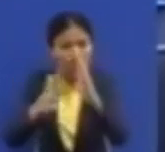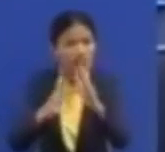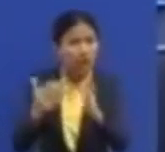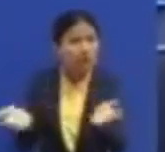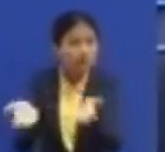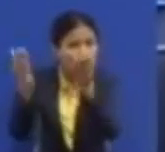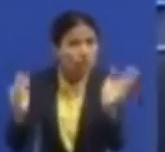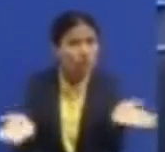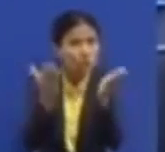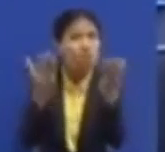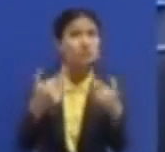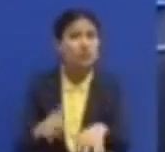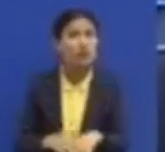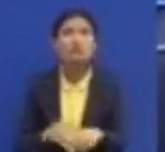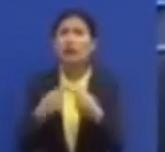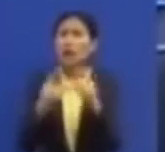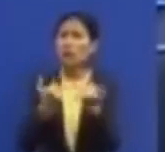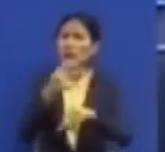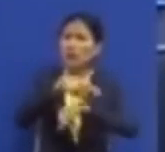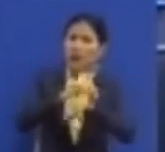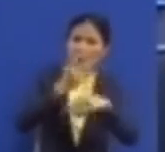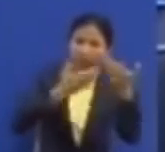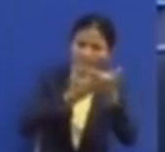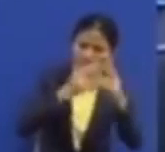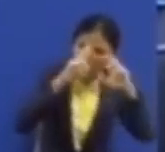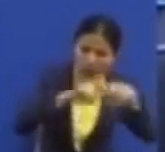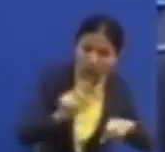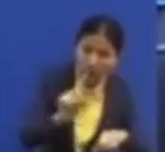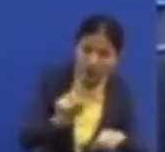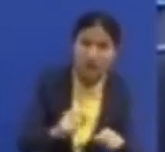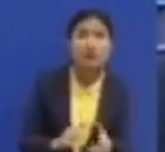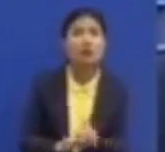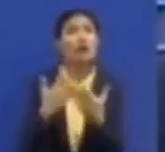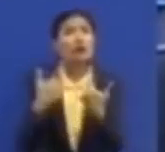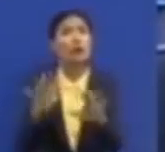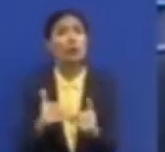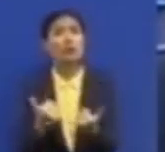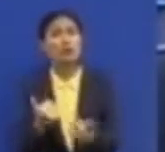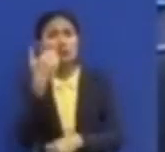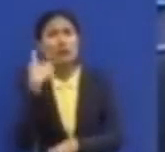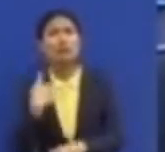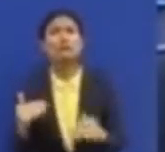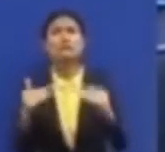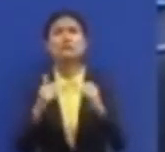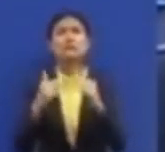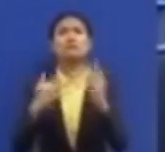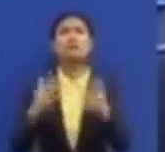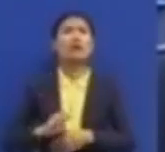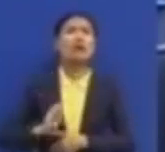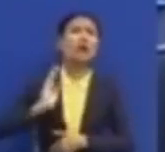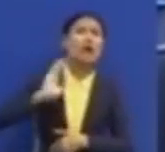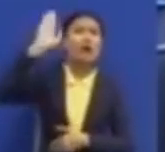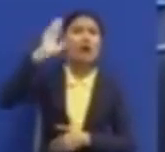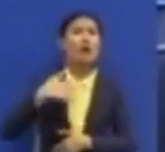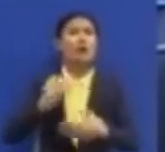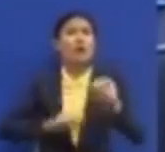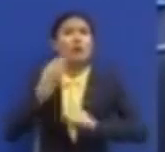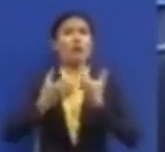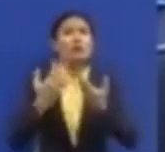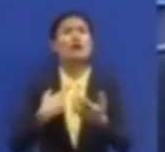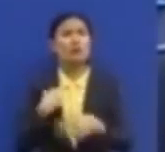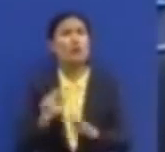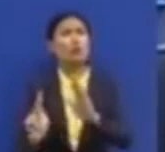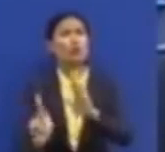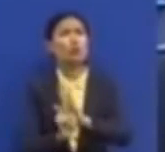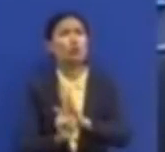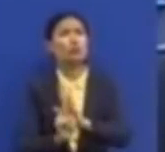านขั้นตอนนั้นมาแล้วนะครับแล้วท่านก็ยังใช้สิทธิ์อภิปรายต่ออีกนะฮะซึ่งผมคิดว่าผิดข้อบังคับข้อที่61นะครับขอท่านประธานวินิจฉัย